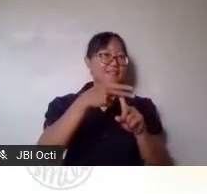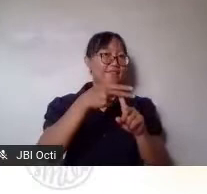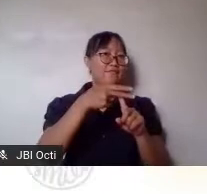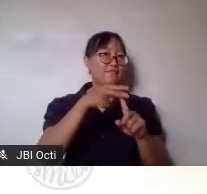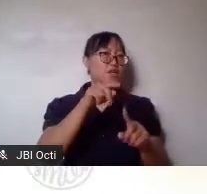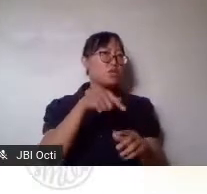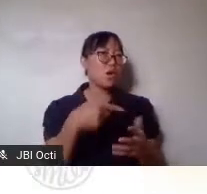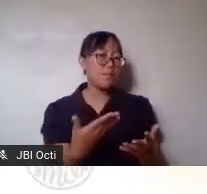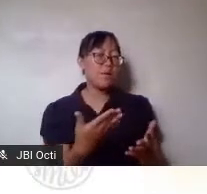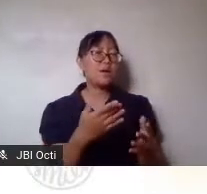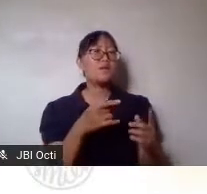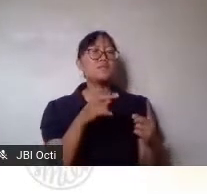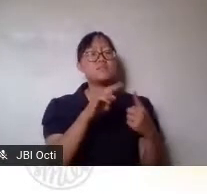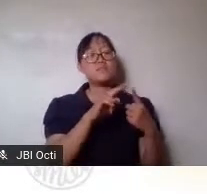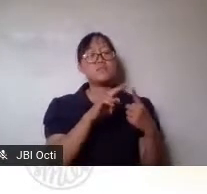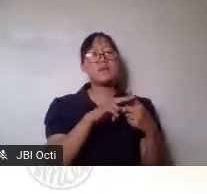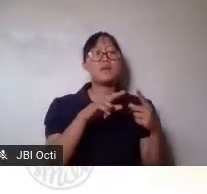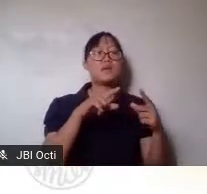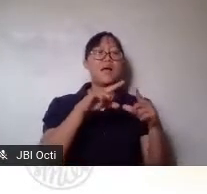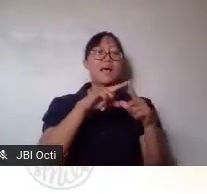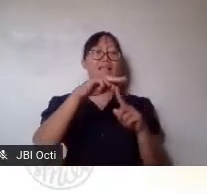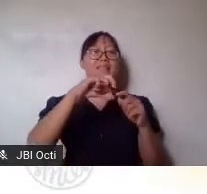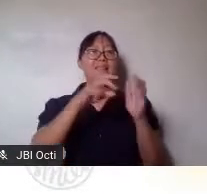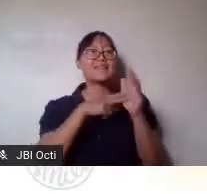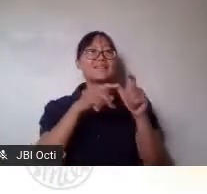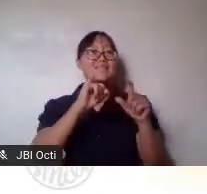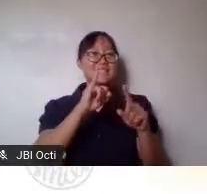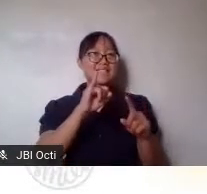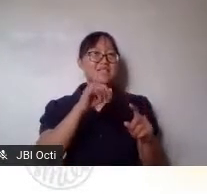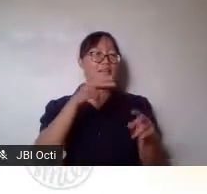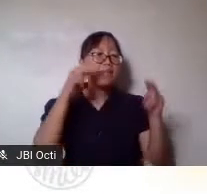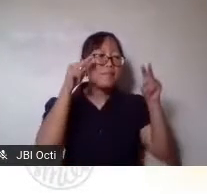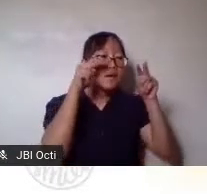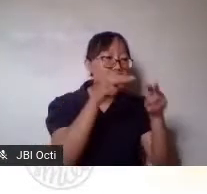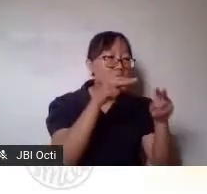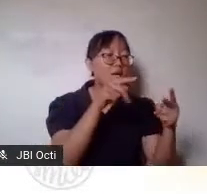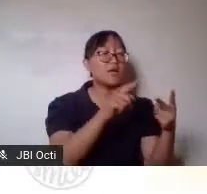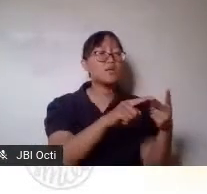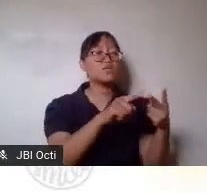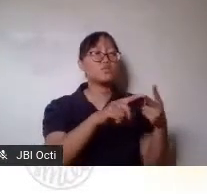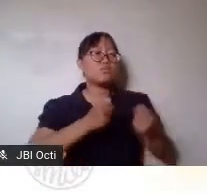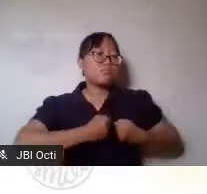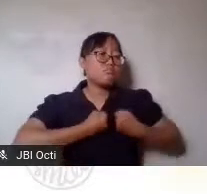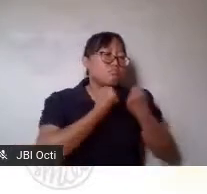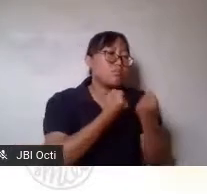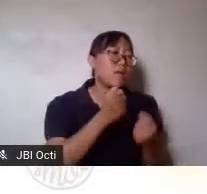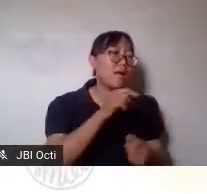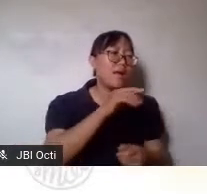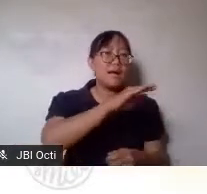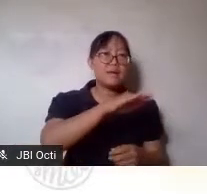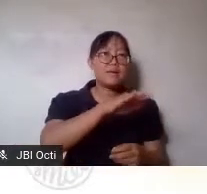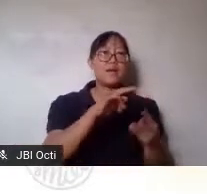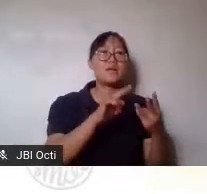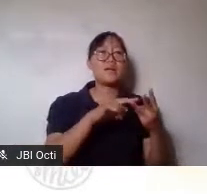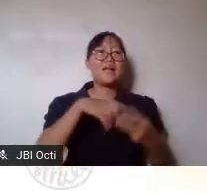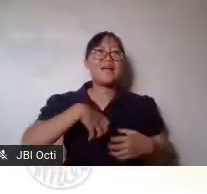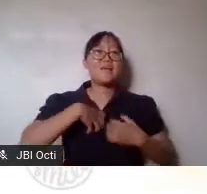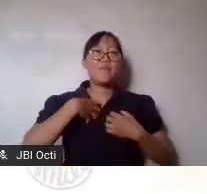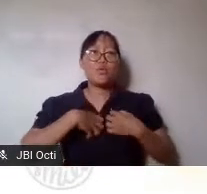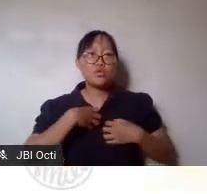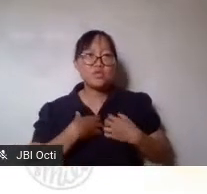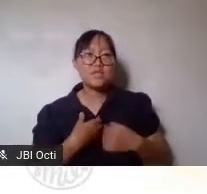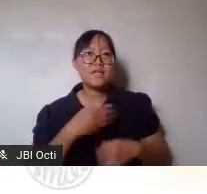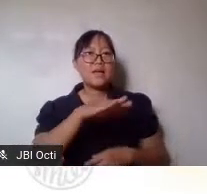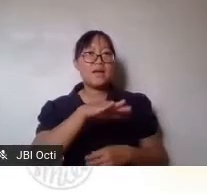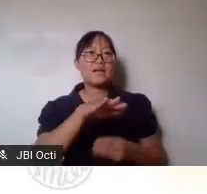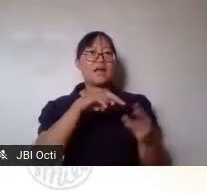anak, emosi anak. Nah ini jadi penilaian yang bisa kita lihat menyeluruh dan dirangkum di dalam melihat satu kasus ya.